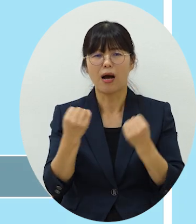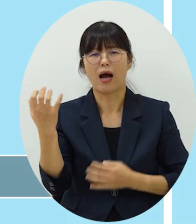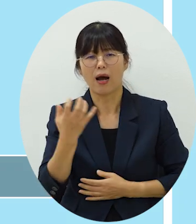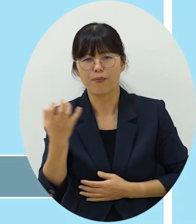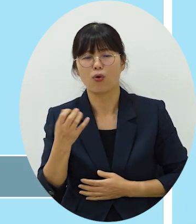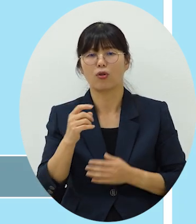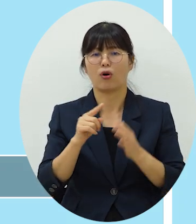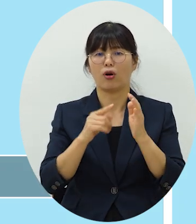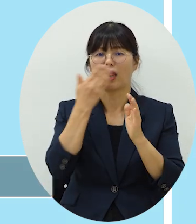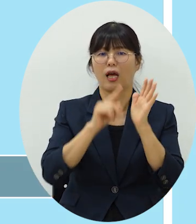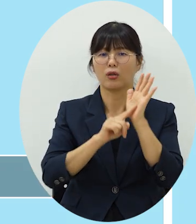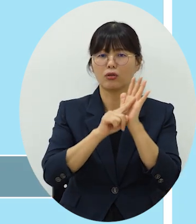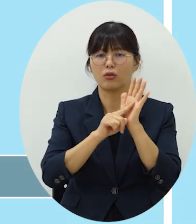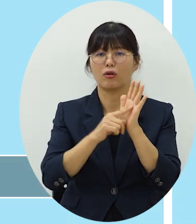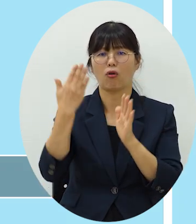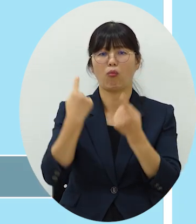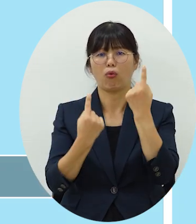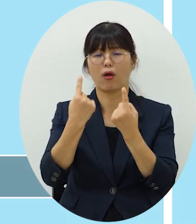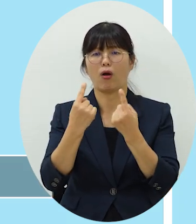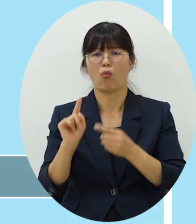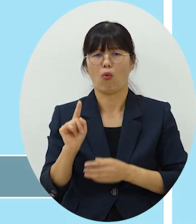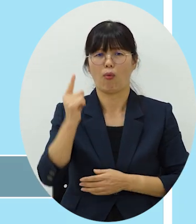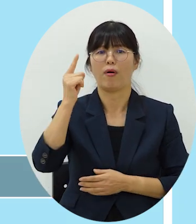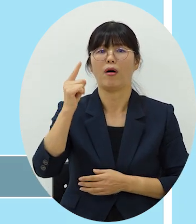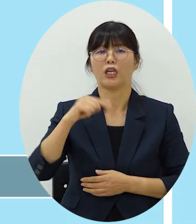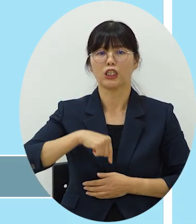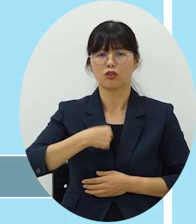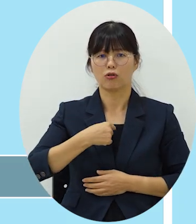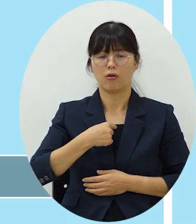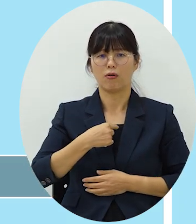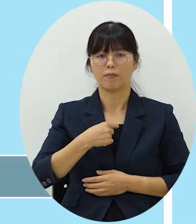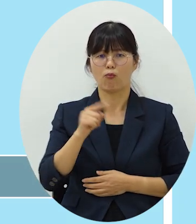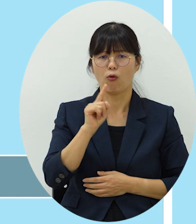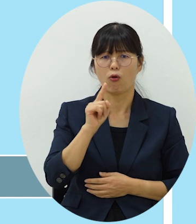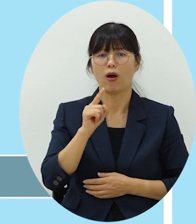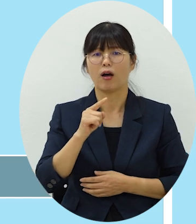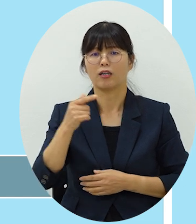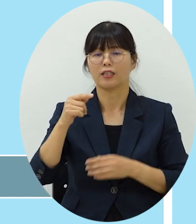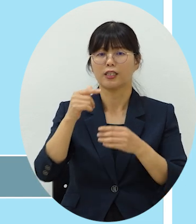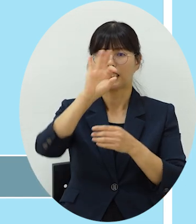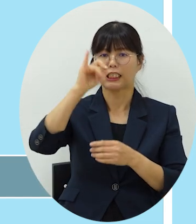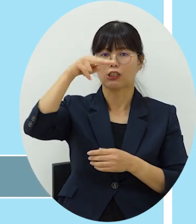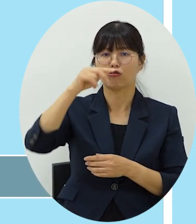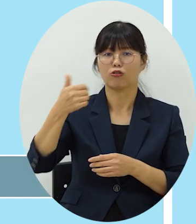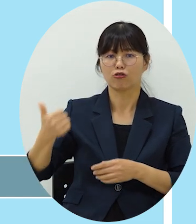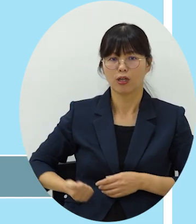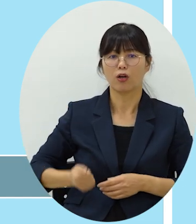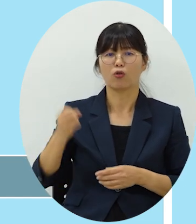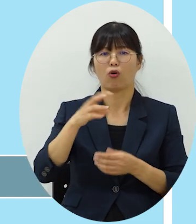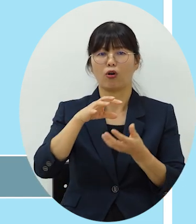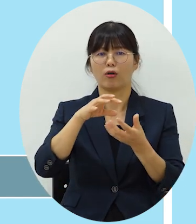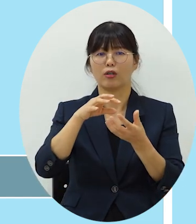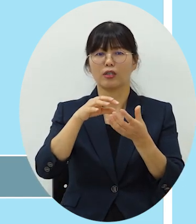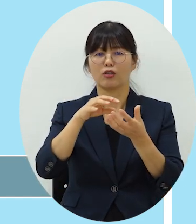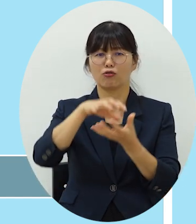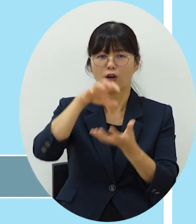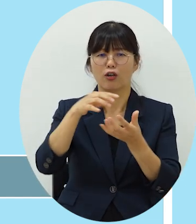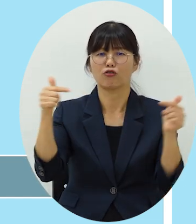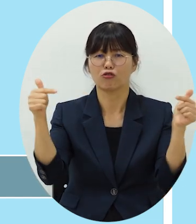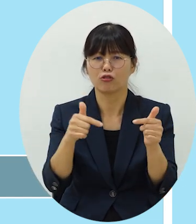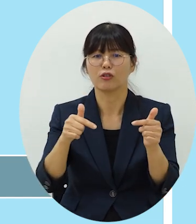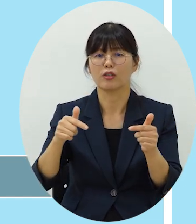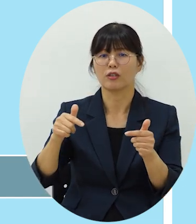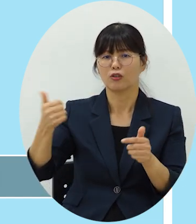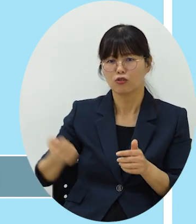아프거나 혈당 수치가 평소보다 높은 날에는 스스로 판단해서 인슐린 주사를 맞지 않거나 용량을 낮춰서 투약하지